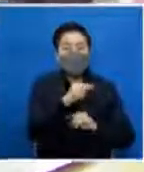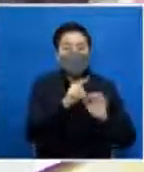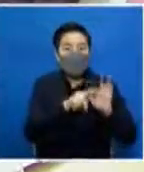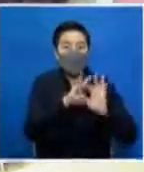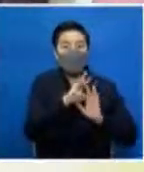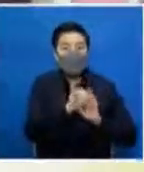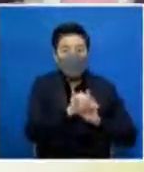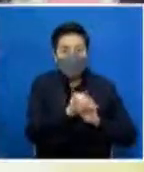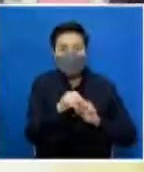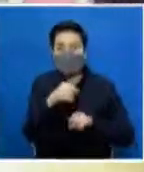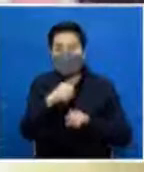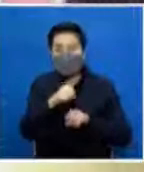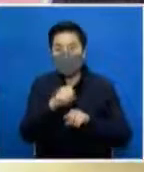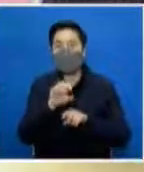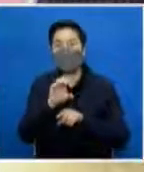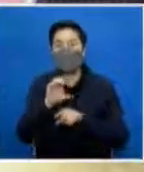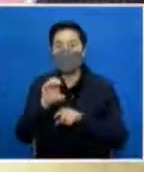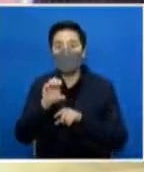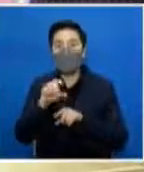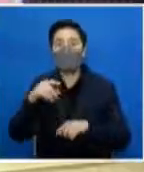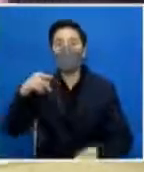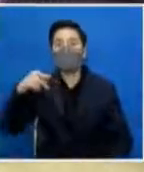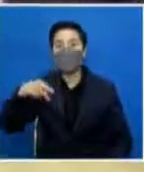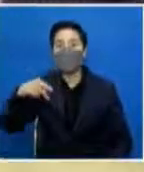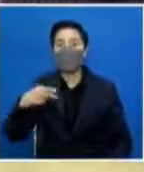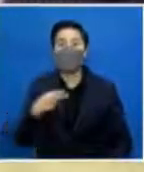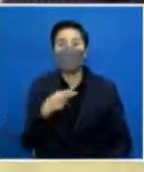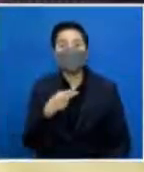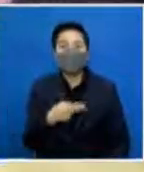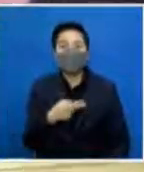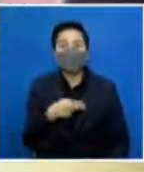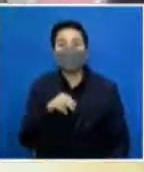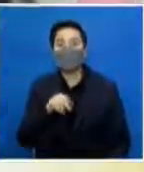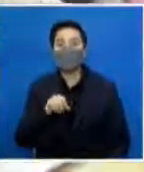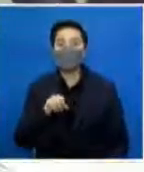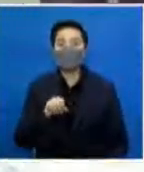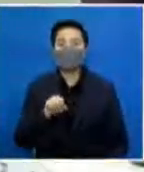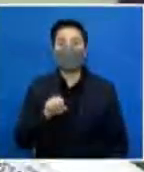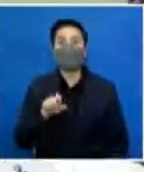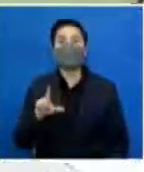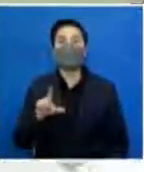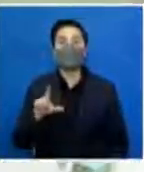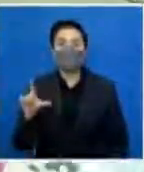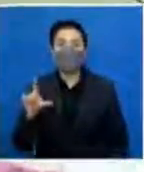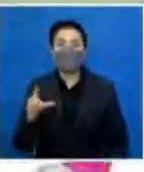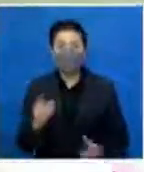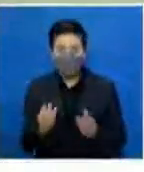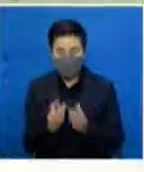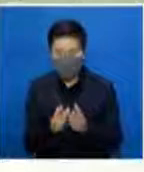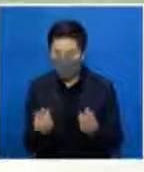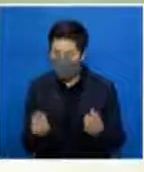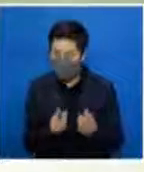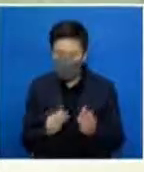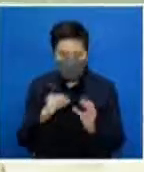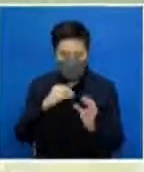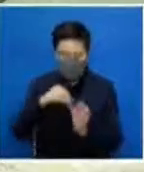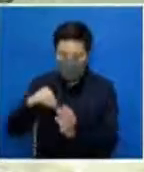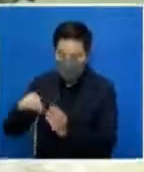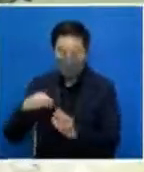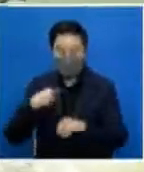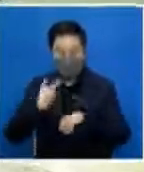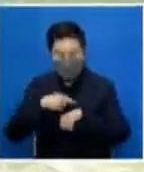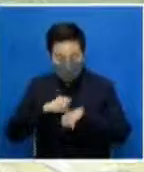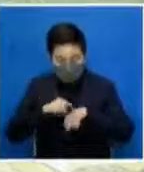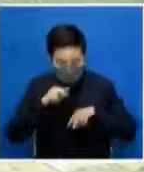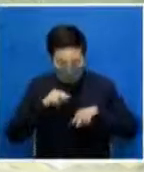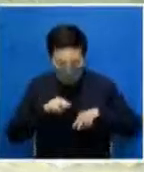ยหลัก10หลักร้อยหลักพันหลักหมื่นหลักแสนและหลักล้านให้ประธานกรรมการตรวจส